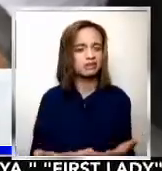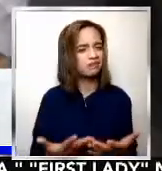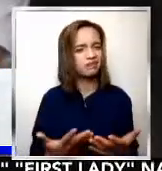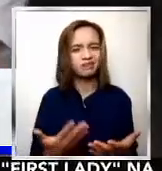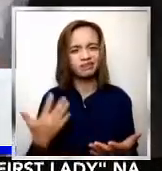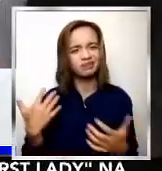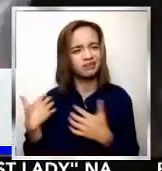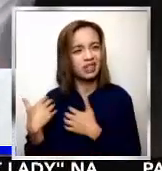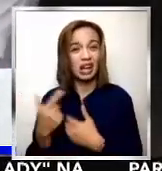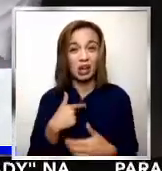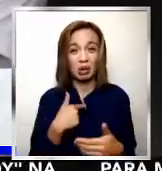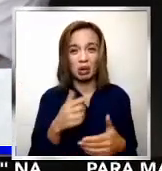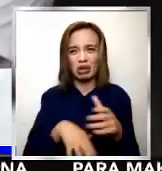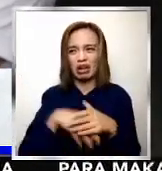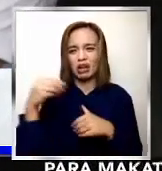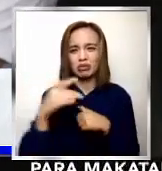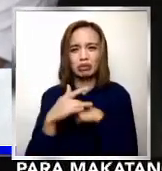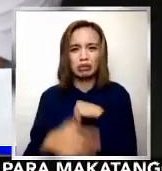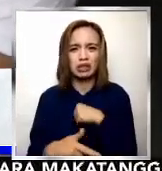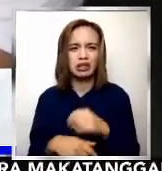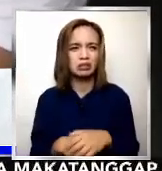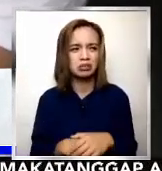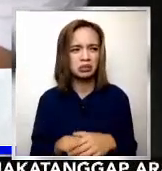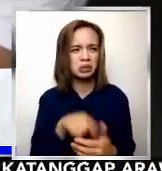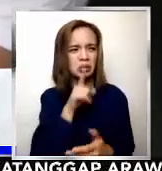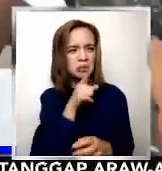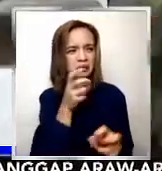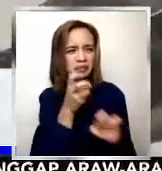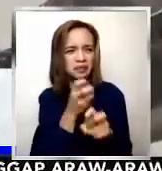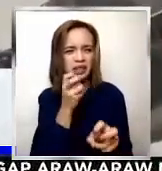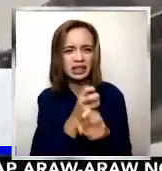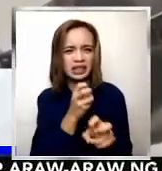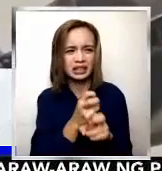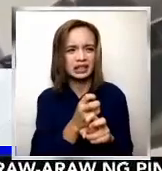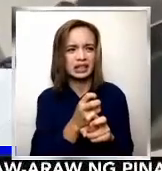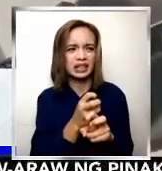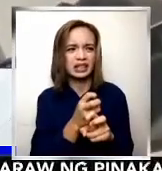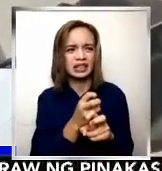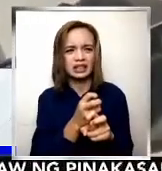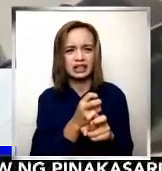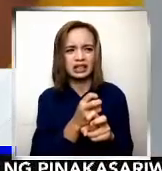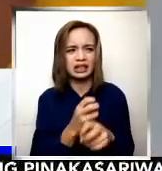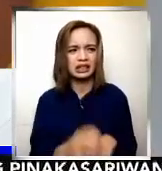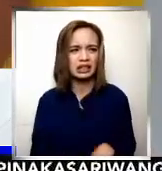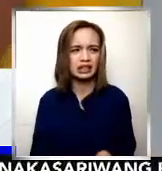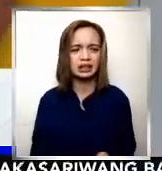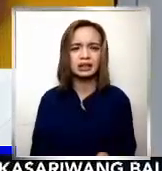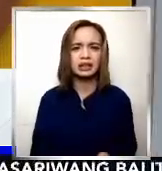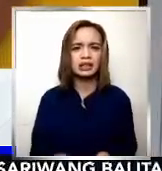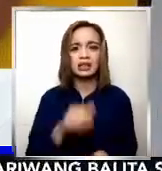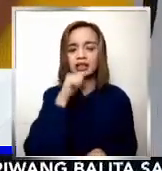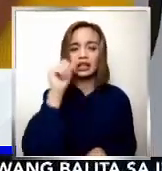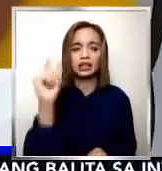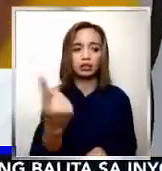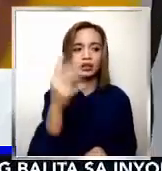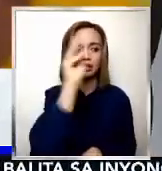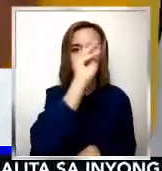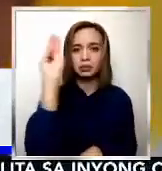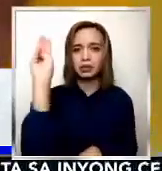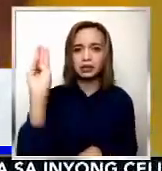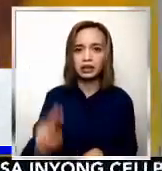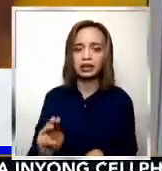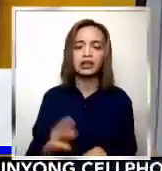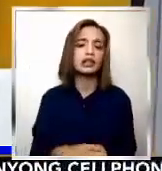na eh. Mahirap na, sir. Mahirap na po nga po yung 500. Hindi lang mga taga Metro Manila ang umaaray sa taas presyo ng